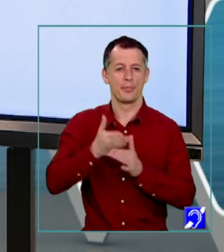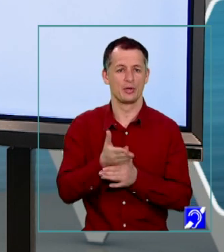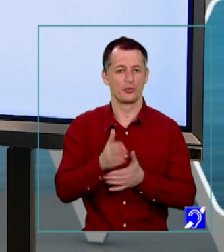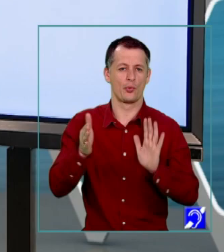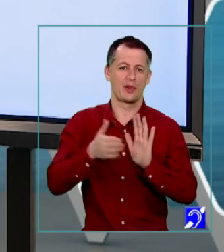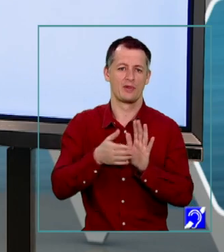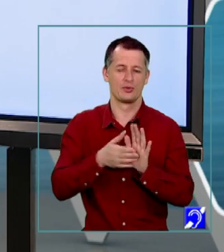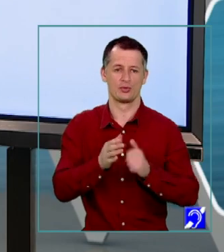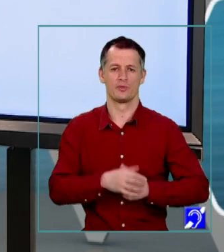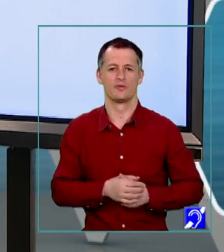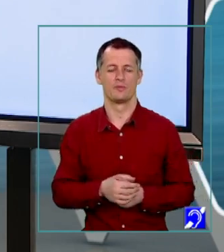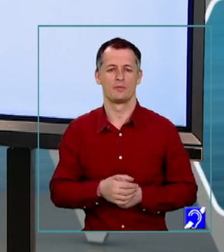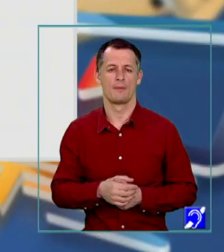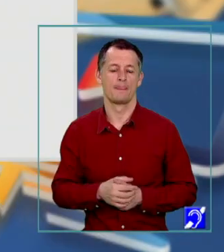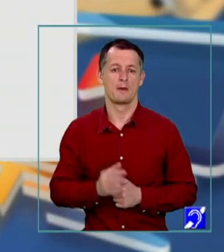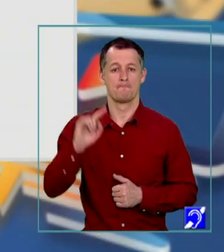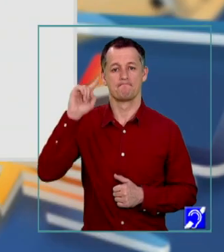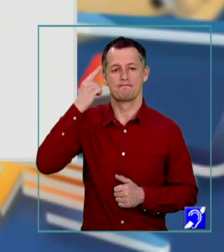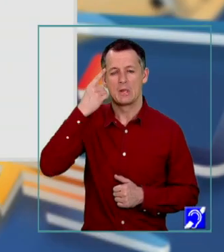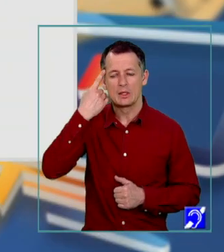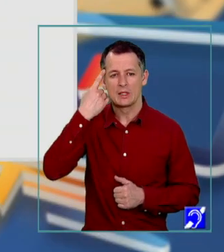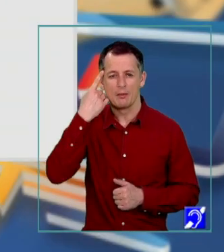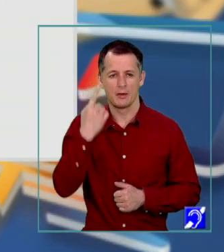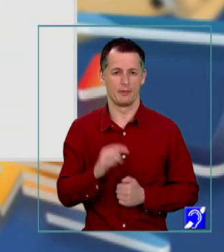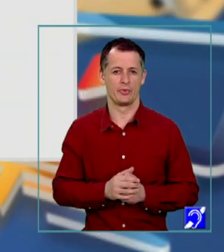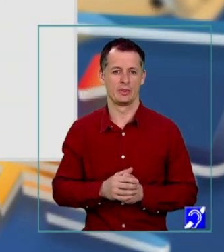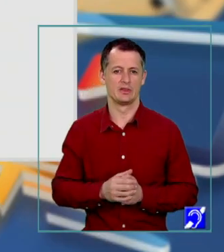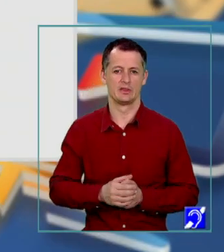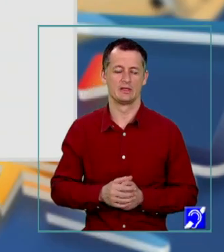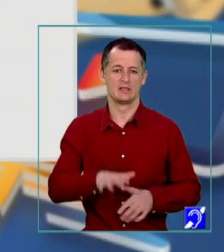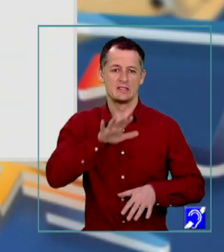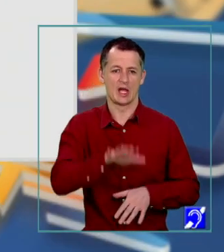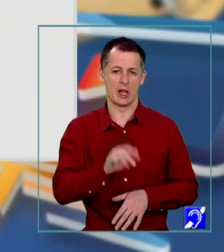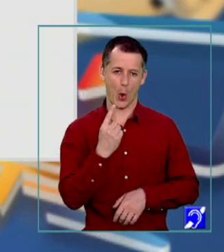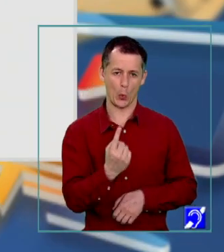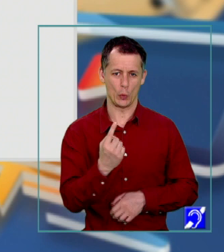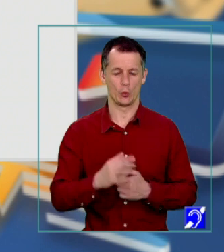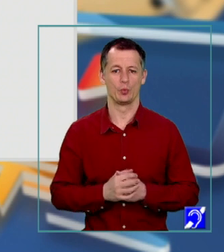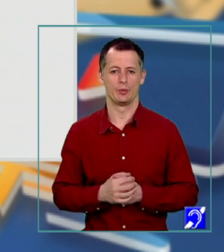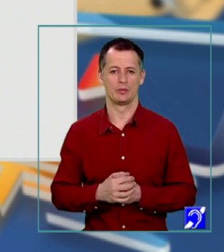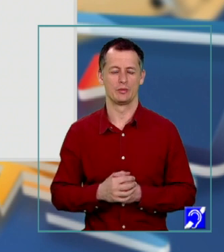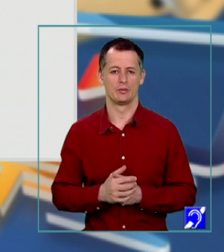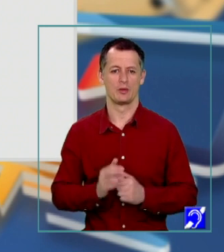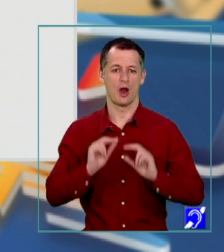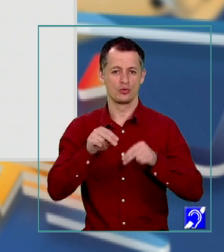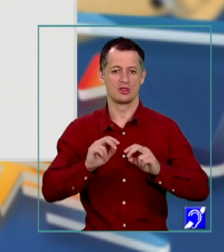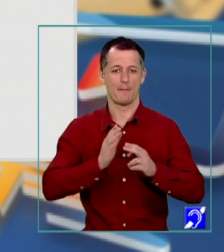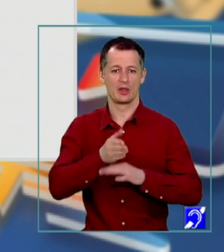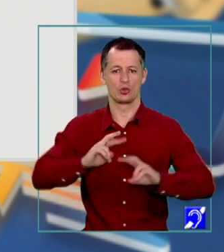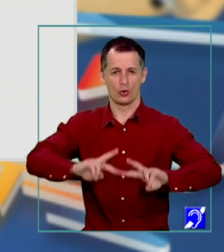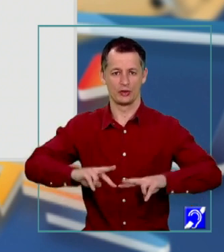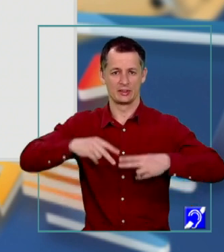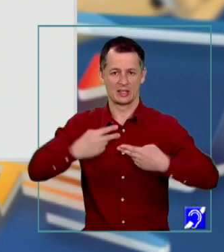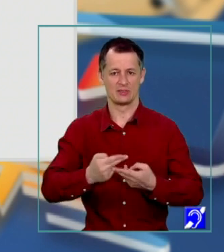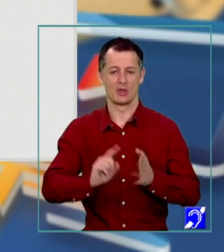artificiu. Vom presupune că în starea 1, a cărei energie internă vrem să o calculăm, s-a ajuns printr-o transformare plecată